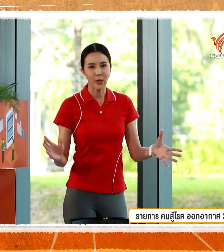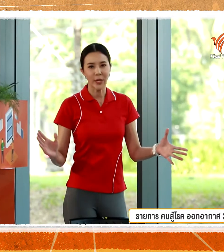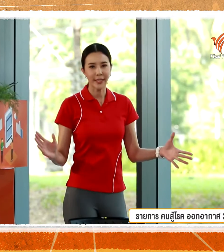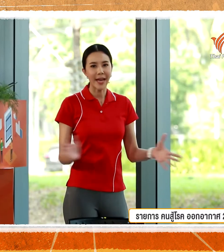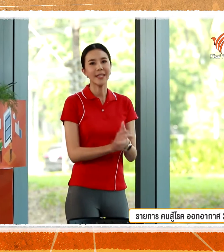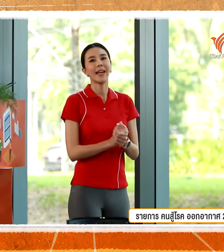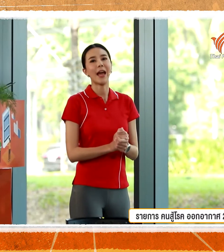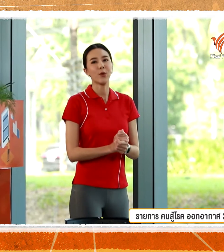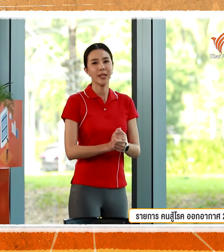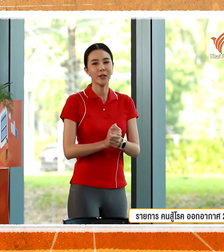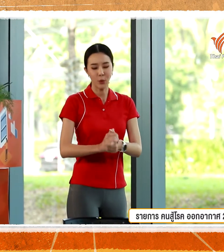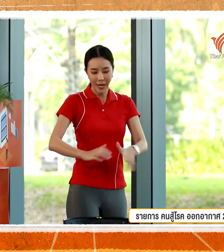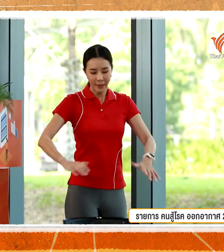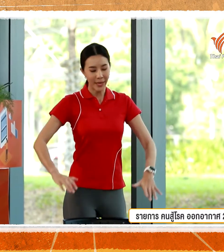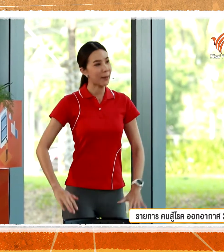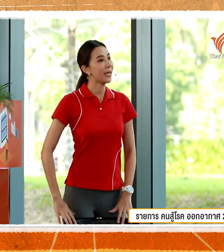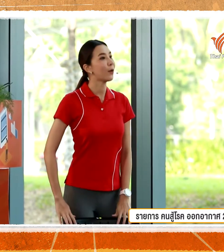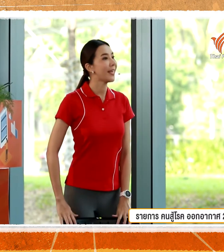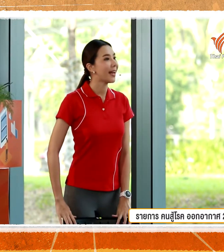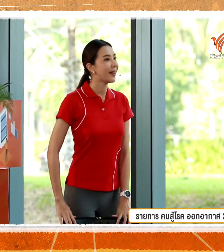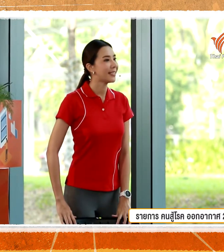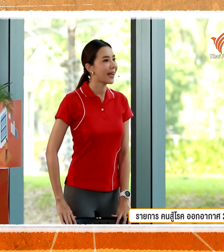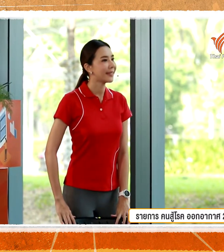อนนี้เราก็อยู่ในท่ายืนแล้วยืนอยู่หลังพนัก